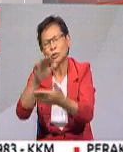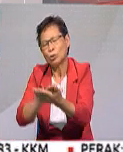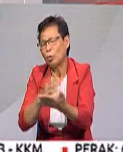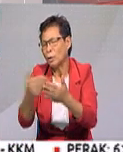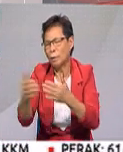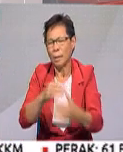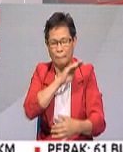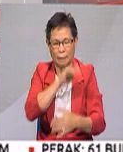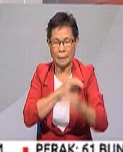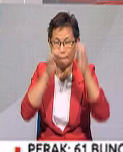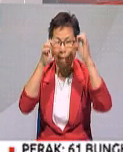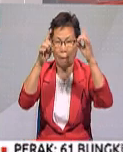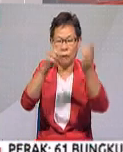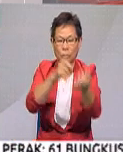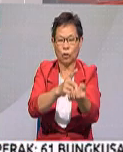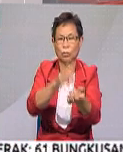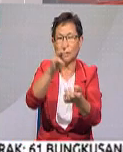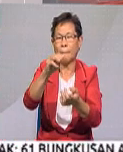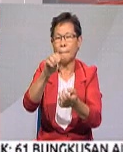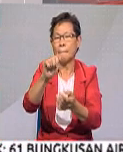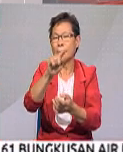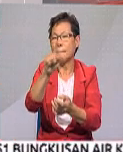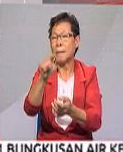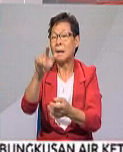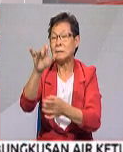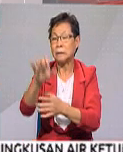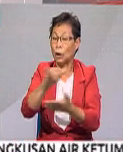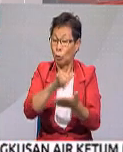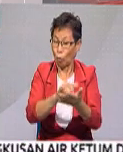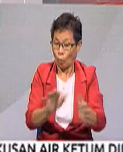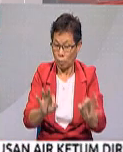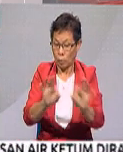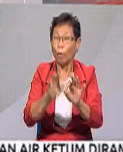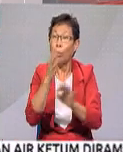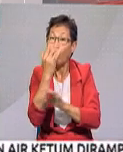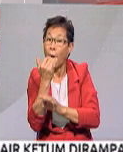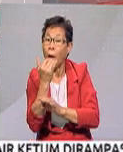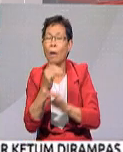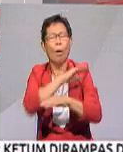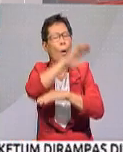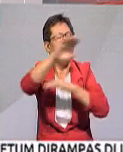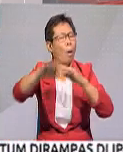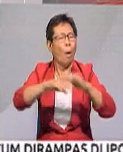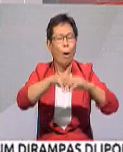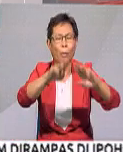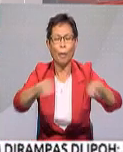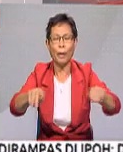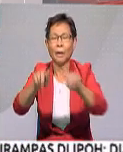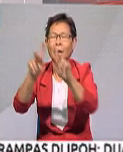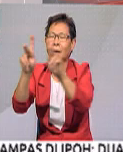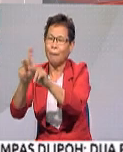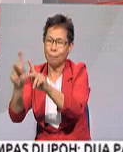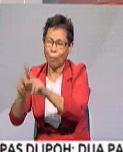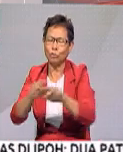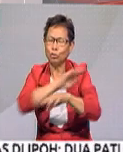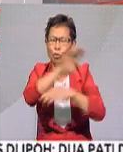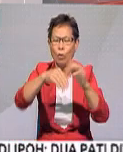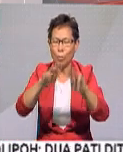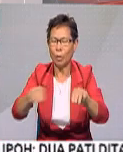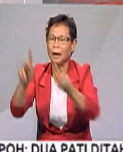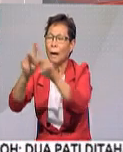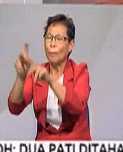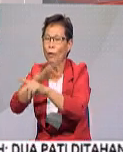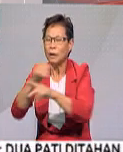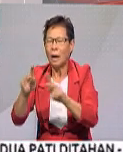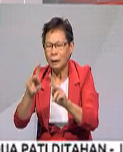Pendidikan Dr. Masli Malik berkata, perkara berkenaan penting bagi membolehkan semua murid di kawasan luar bandar dan